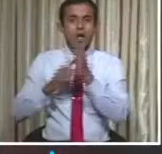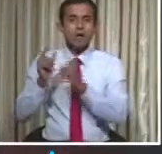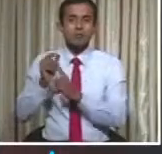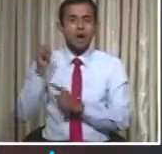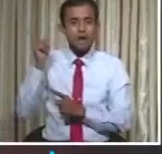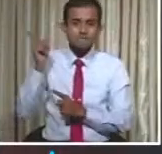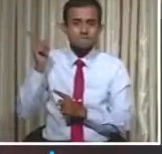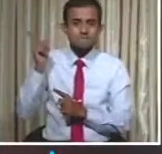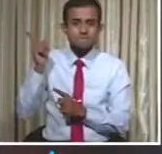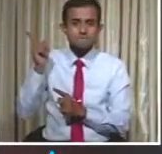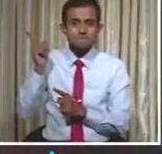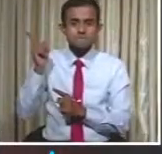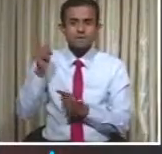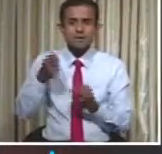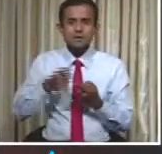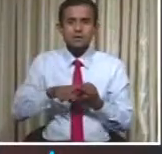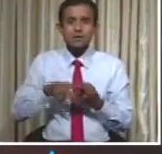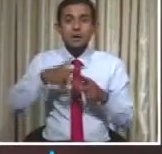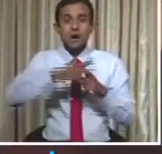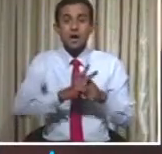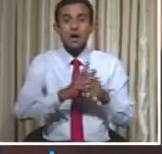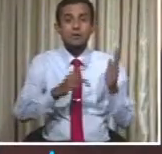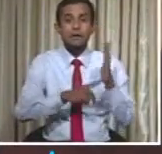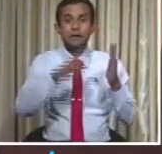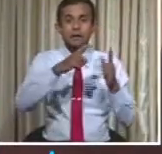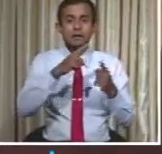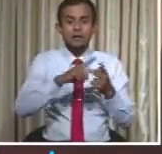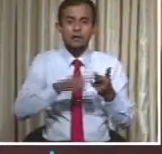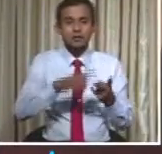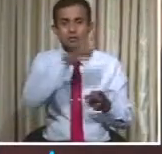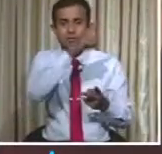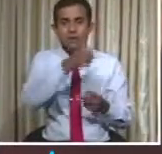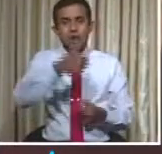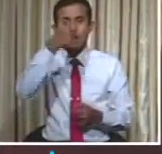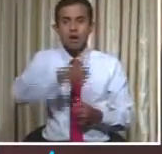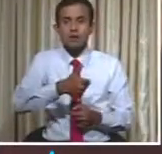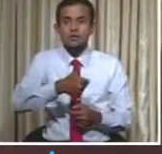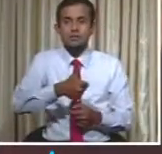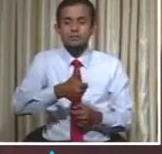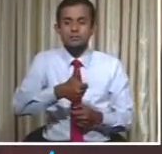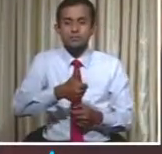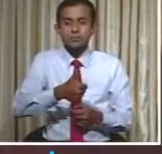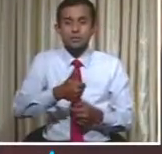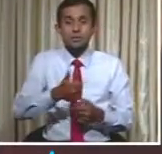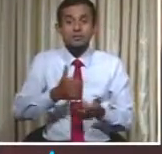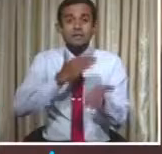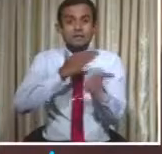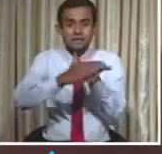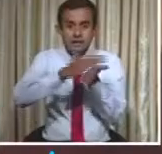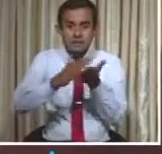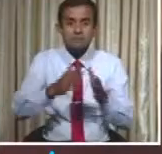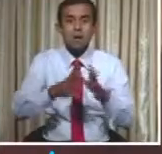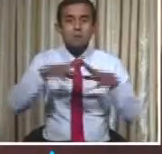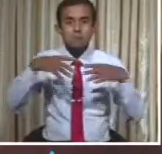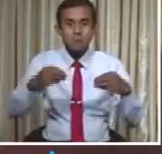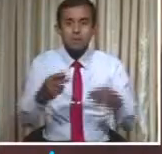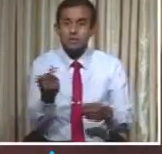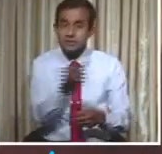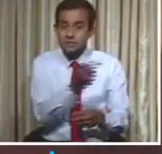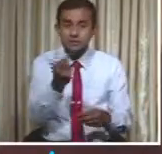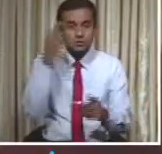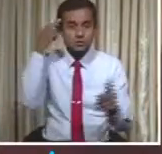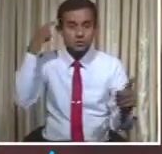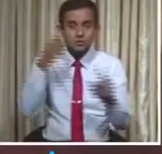තියෙනවා. කාර්මික තාක්ෂණ ආයතන එකක් තියෙනවා. ඒක හරි. හැබැයි මේ සේවා සහ භාණ්ඩ කියන දෙක